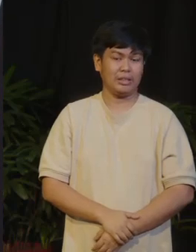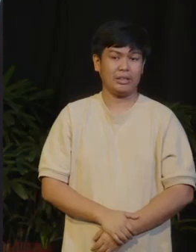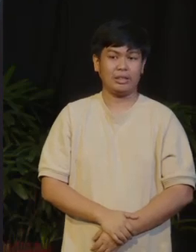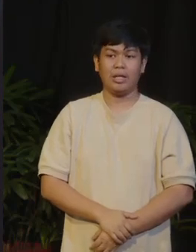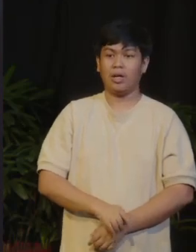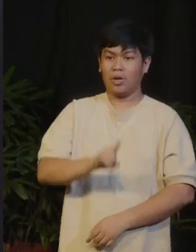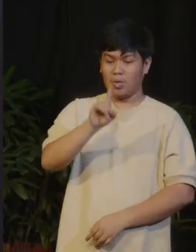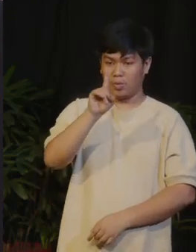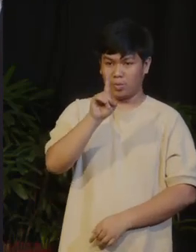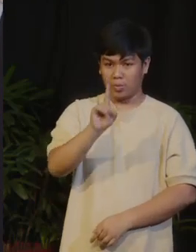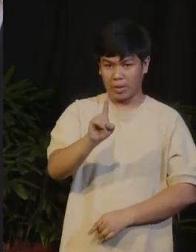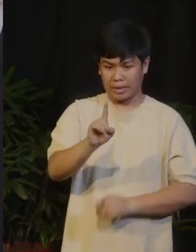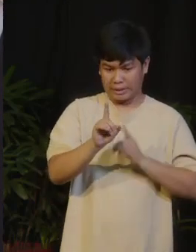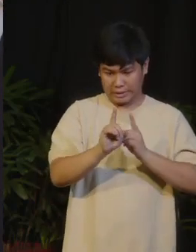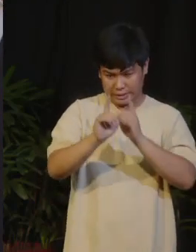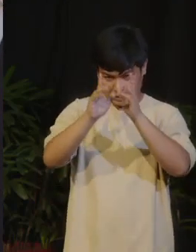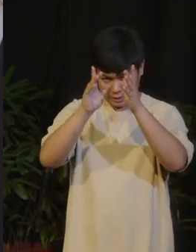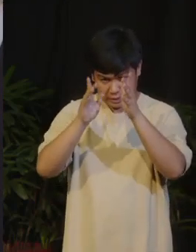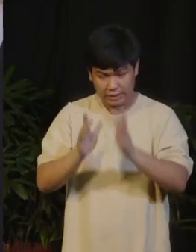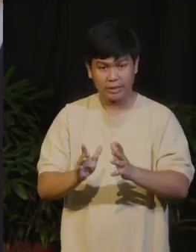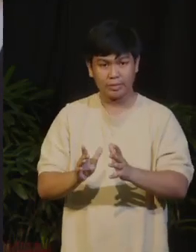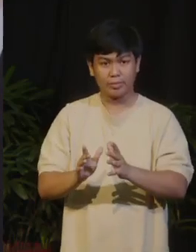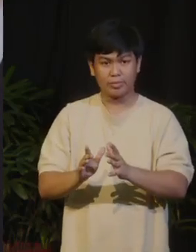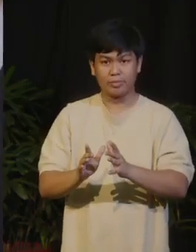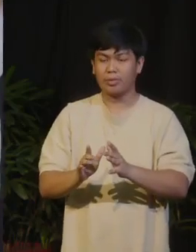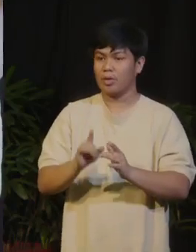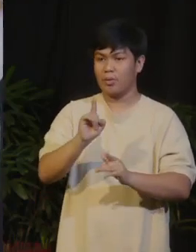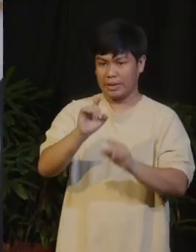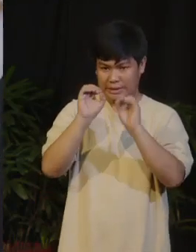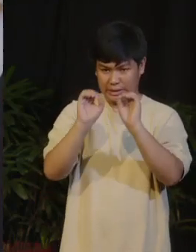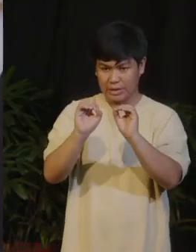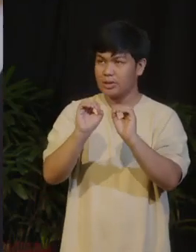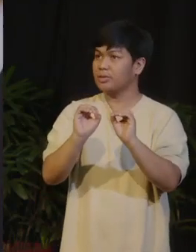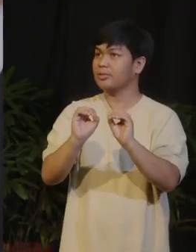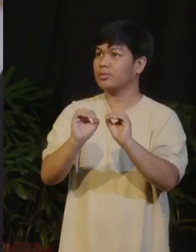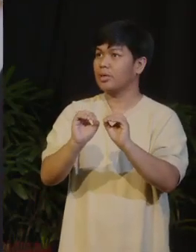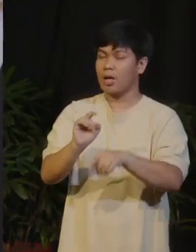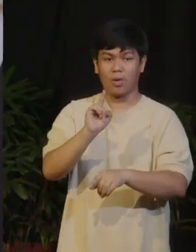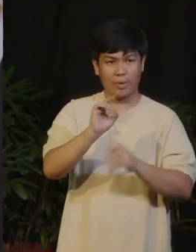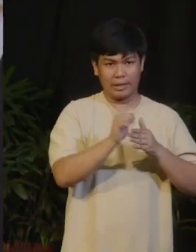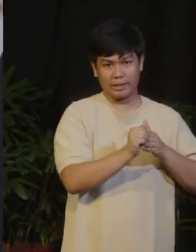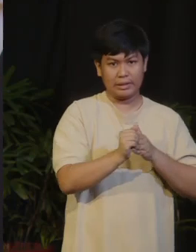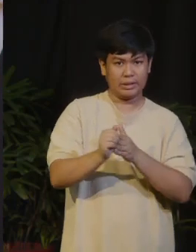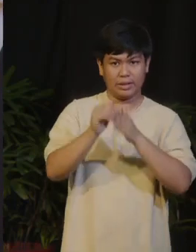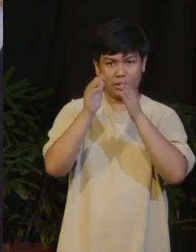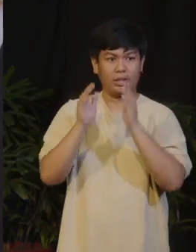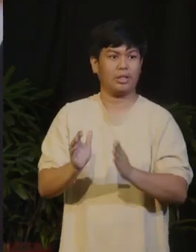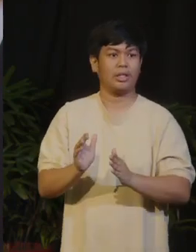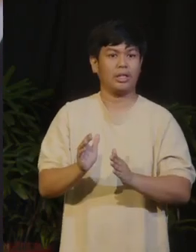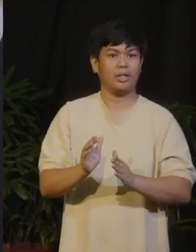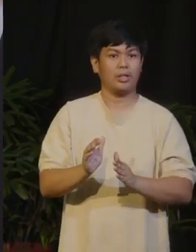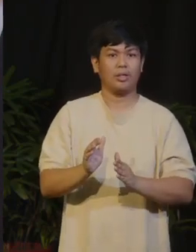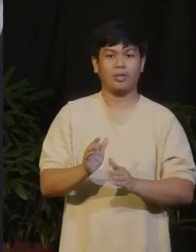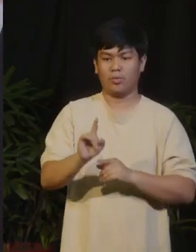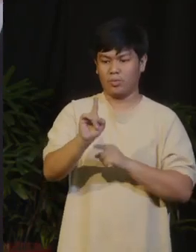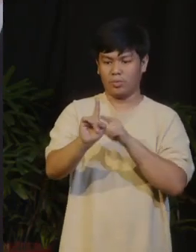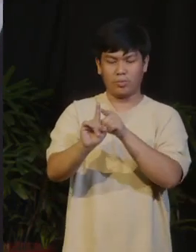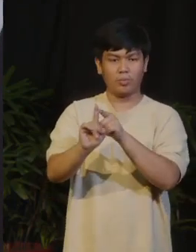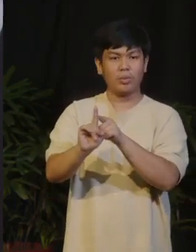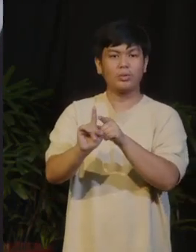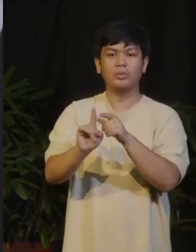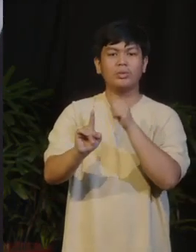maging isang disciple maker, isang guro o pinuno, ang hindi naman alam ang